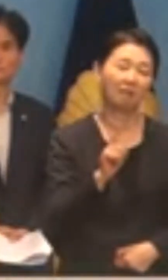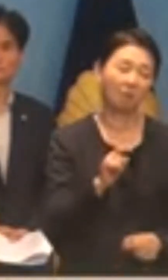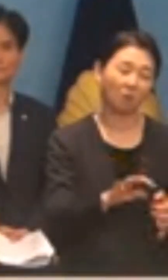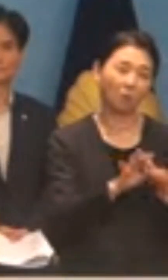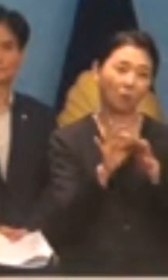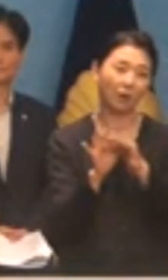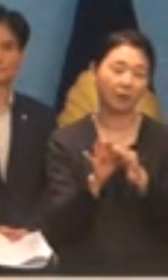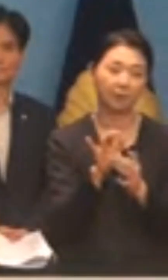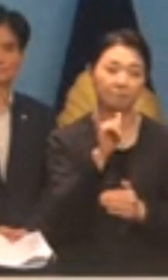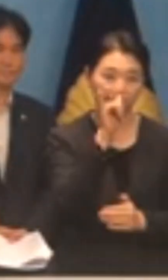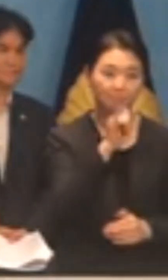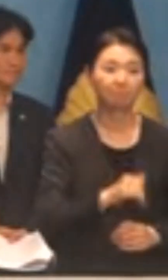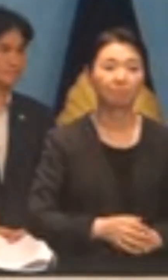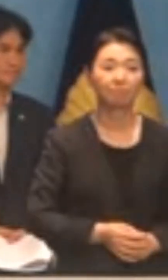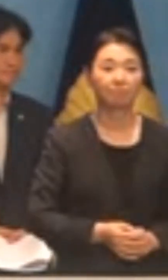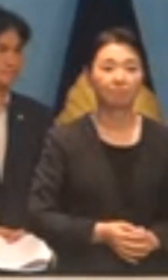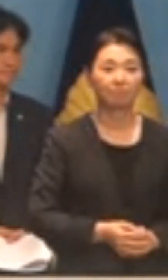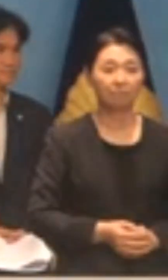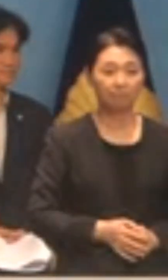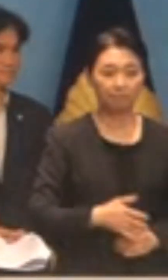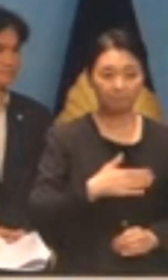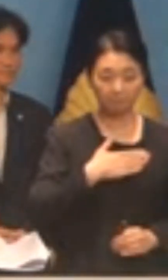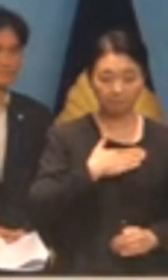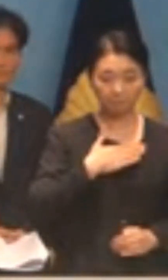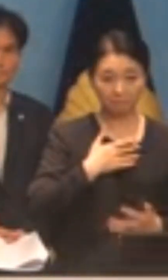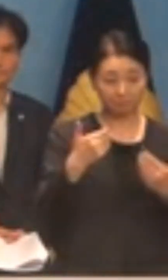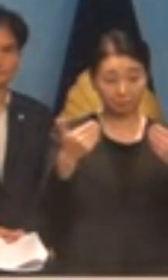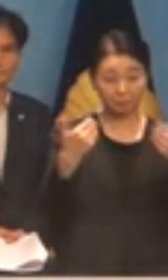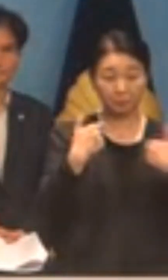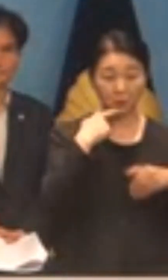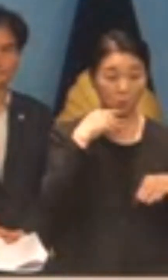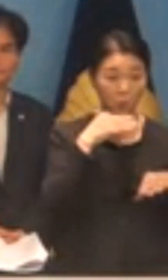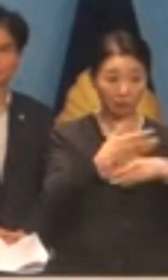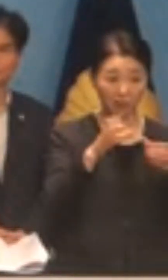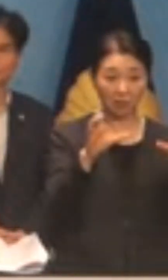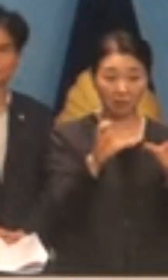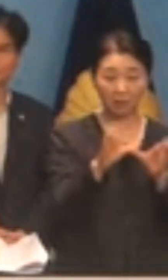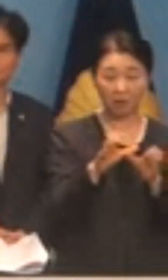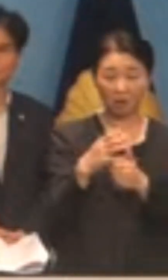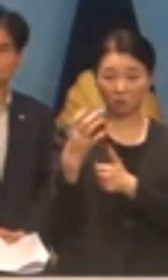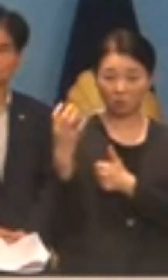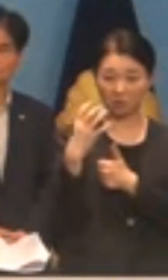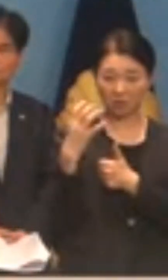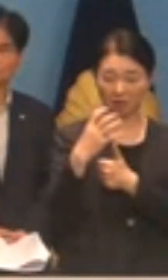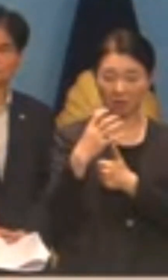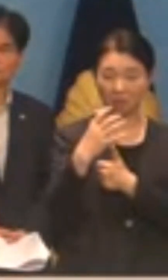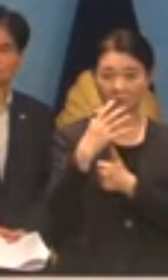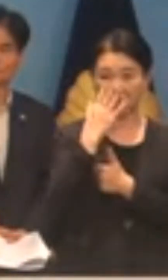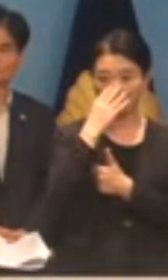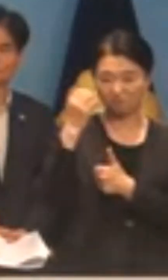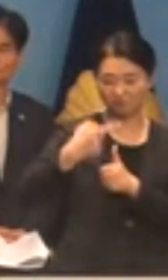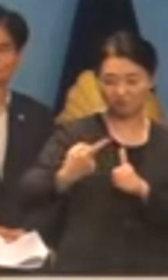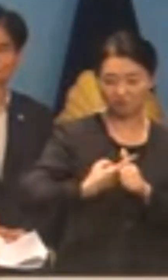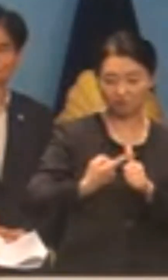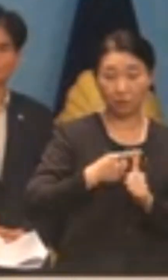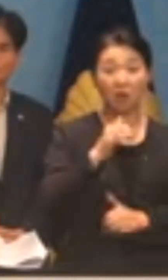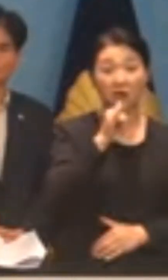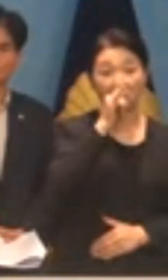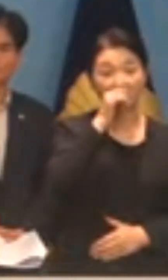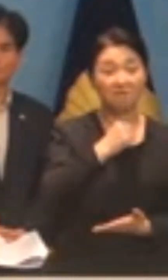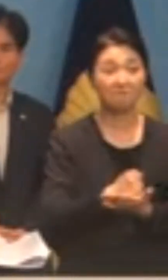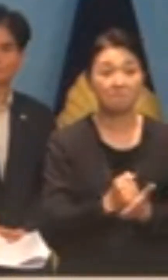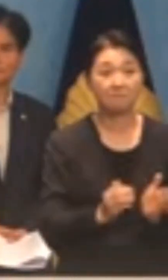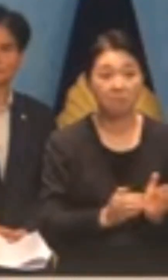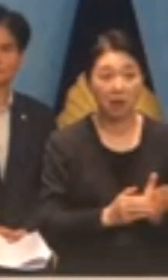얽혀있기 때문입니다. 저를 향해 공산당이라고 비난을 하는 분들이 있습니다.